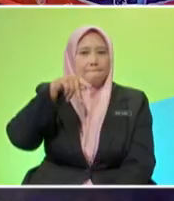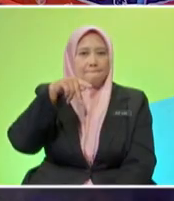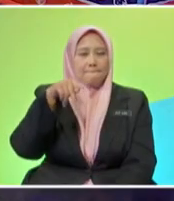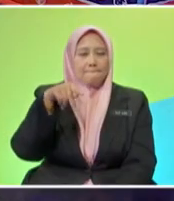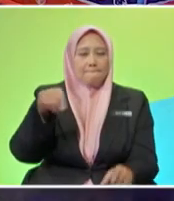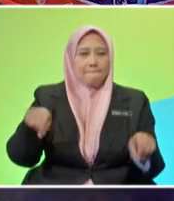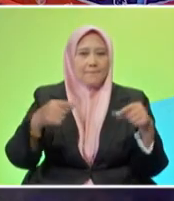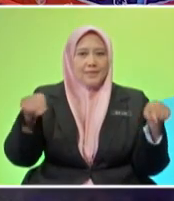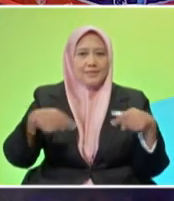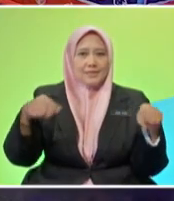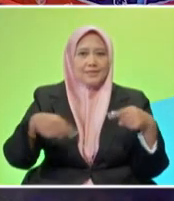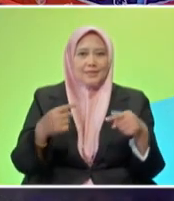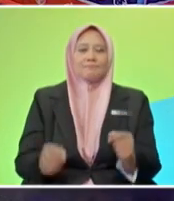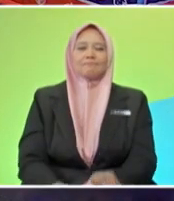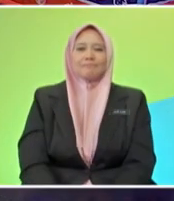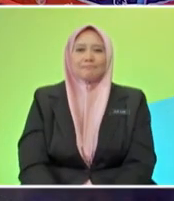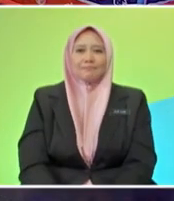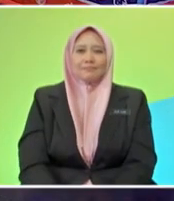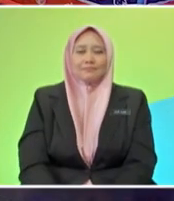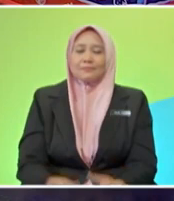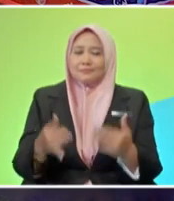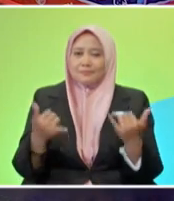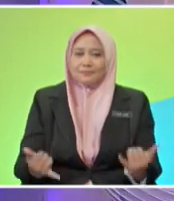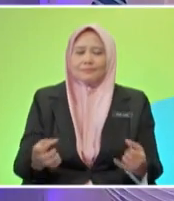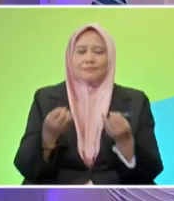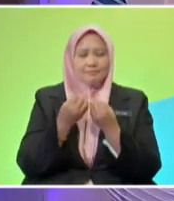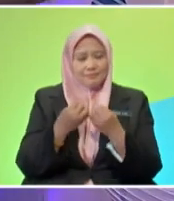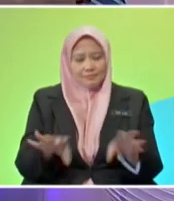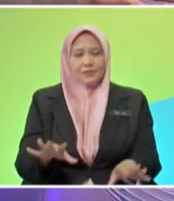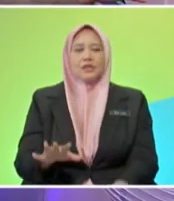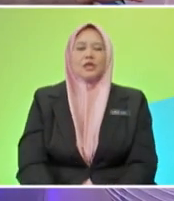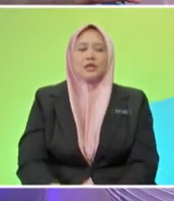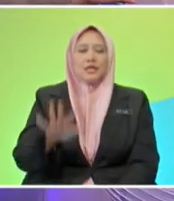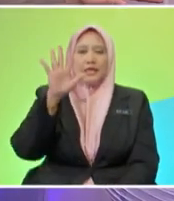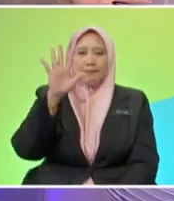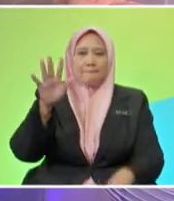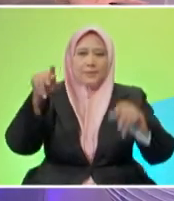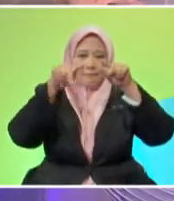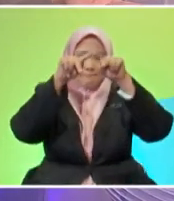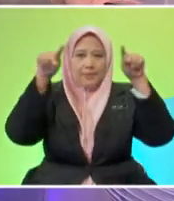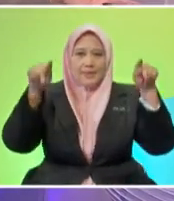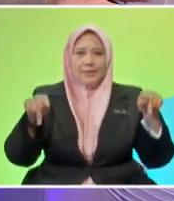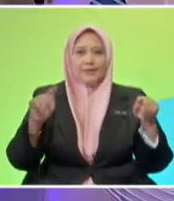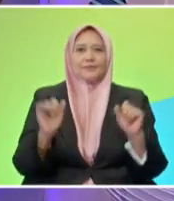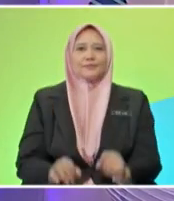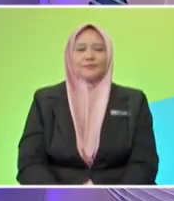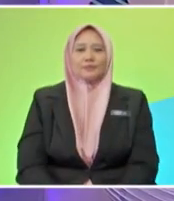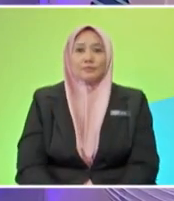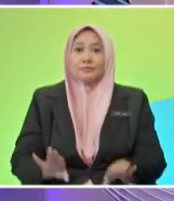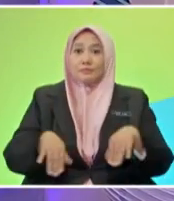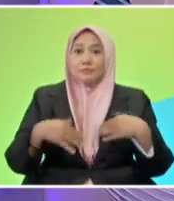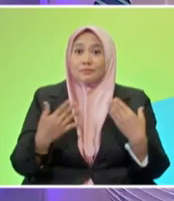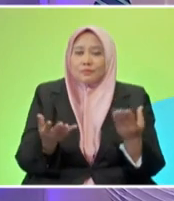Jadi kita dah ada kelima-lima peringkat. Kita dah habis dah peringkat-peringkat kita. Ya. Jadi bagaimana murid-murid yang berada di